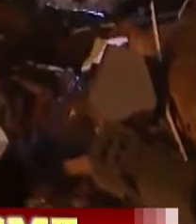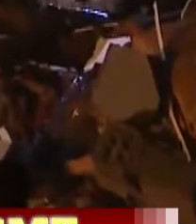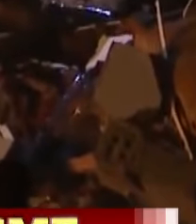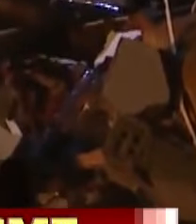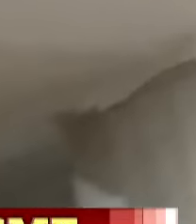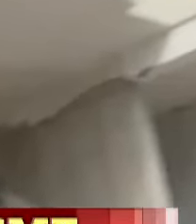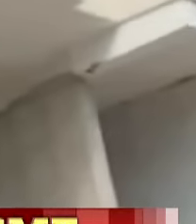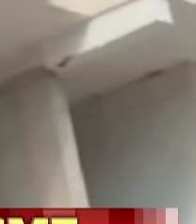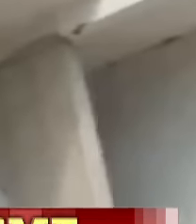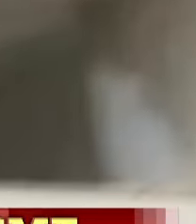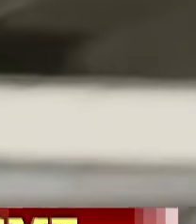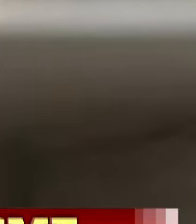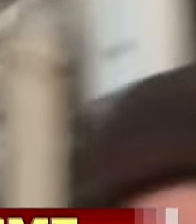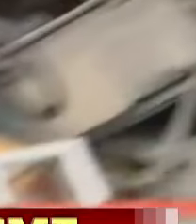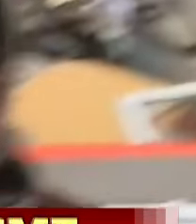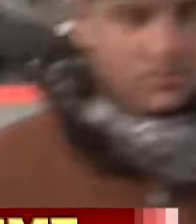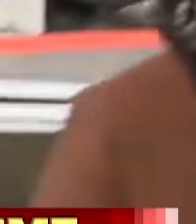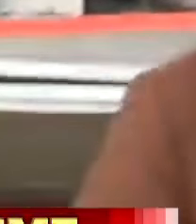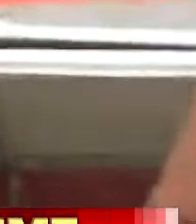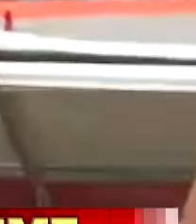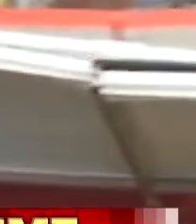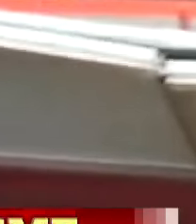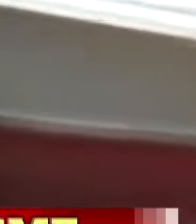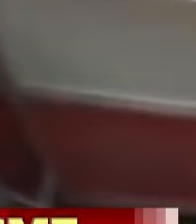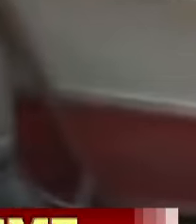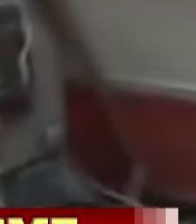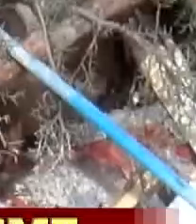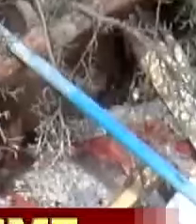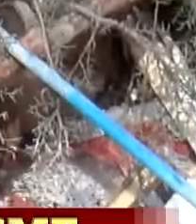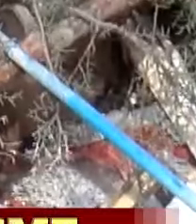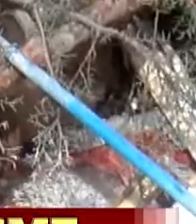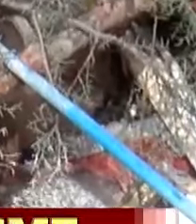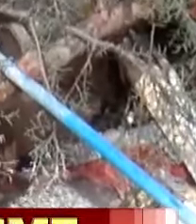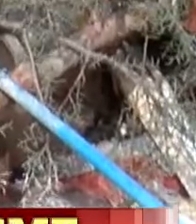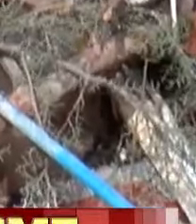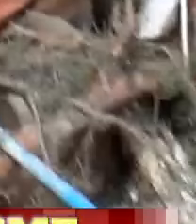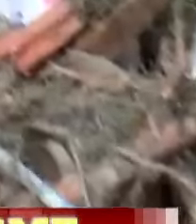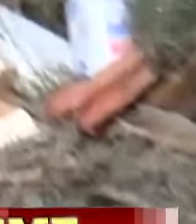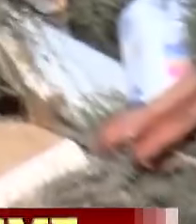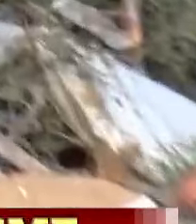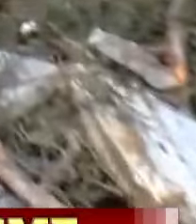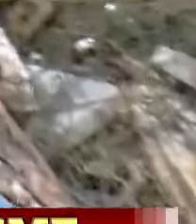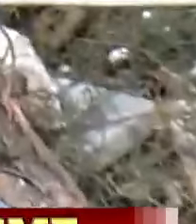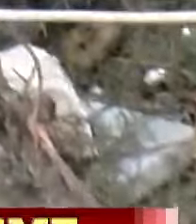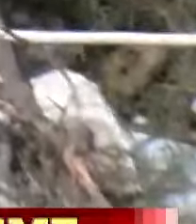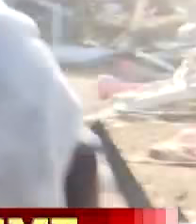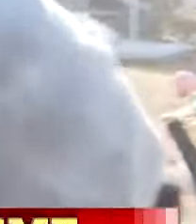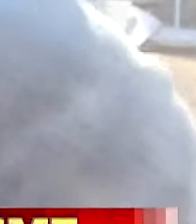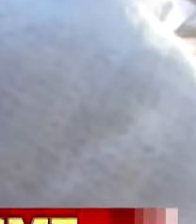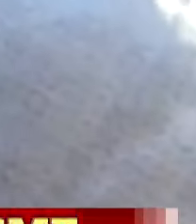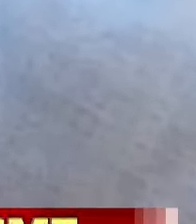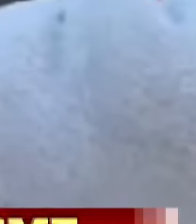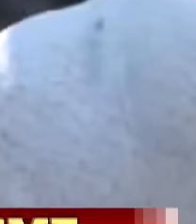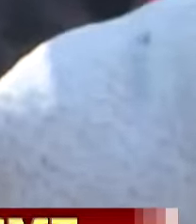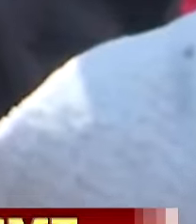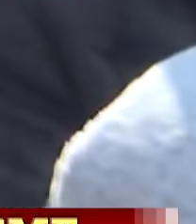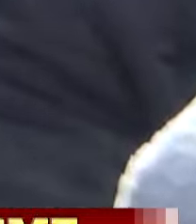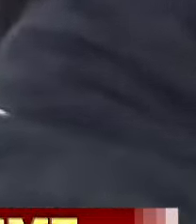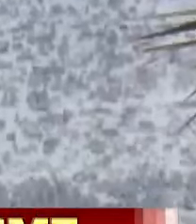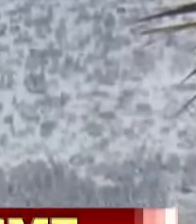mı? Aileler, canları burada. Enkazların altında, beton yığınların altında. Bir umut o enkaz